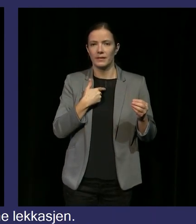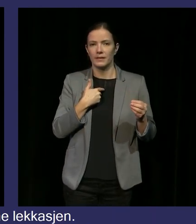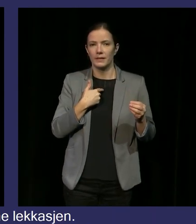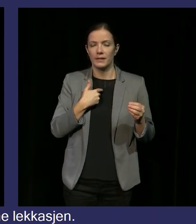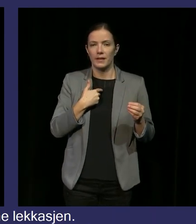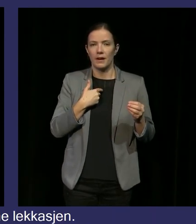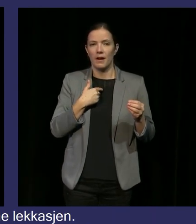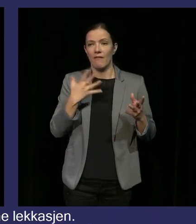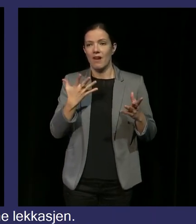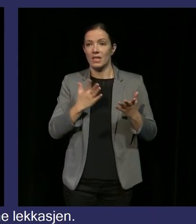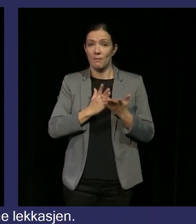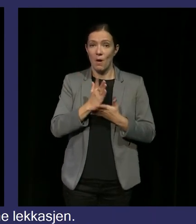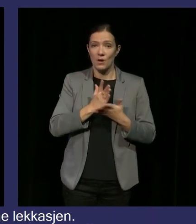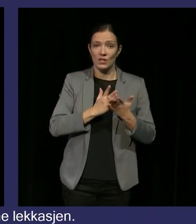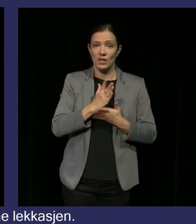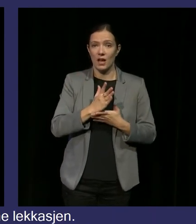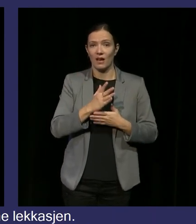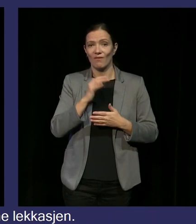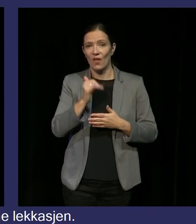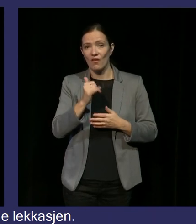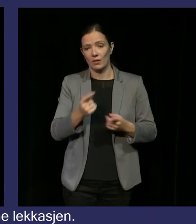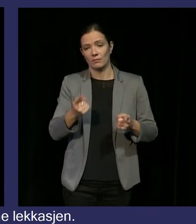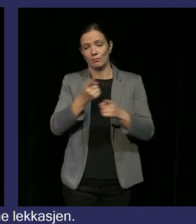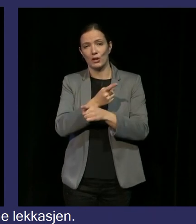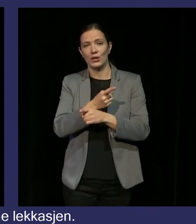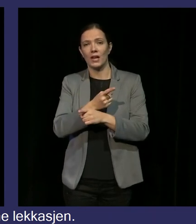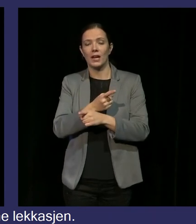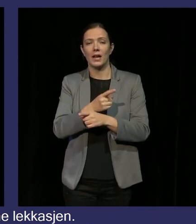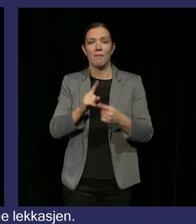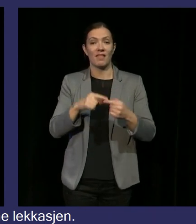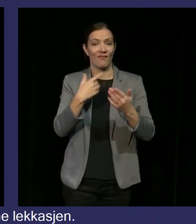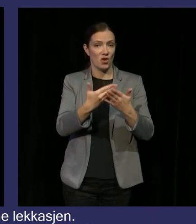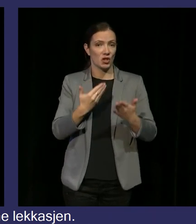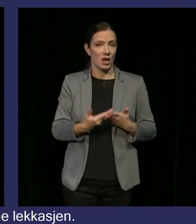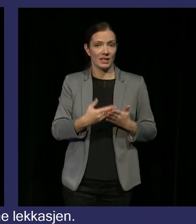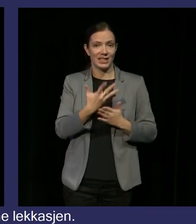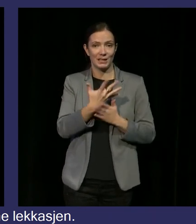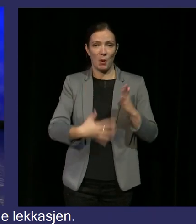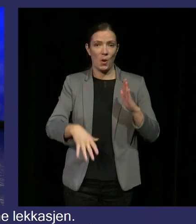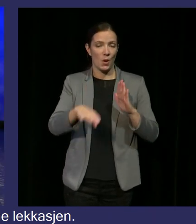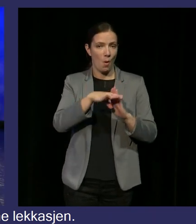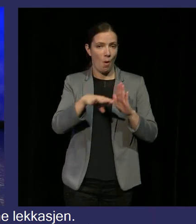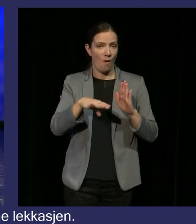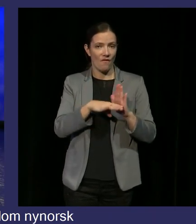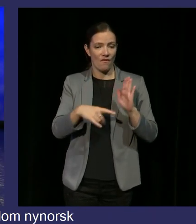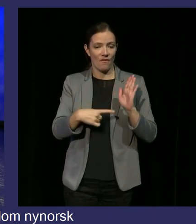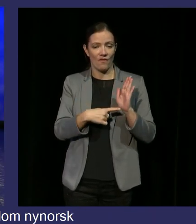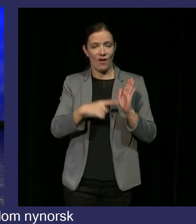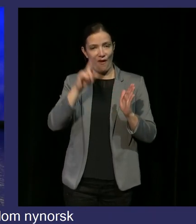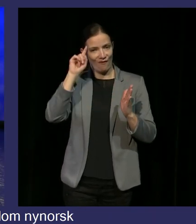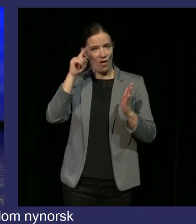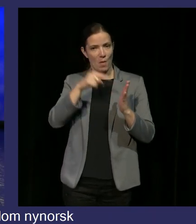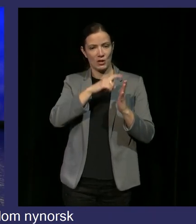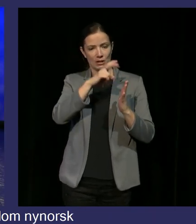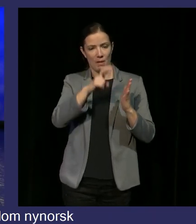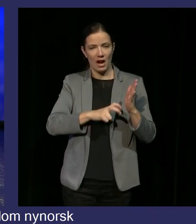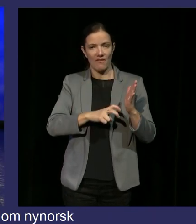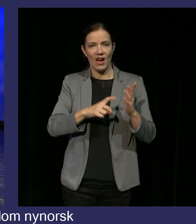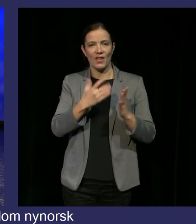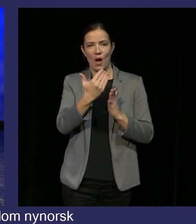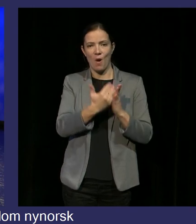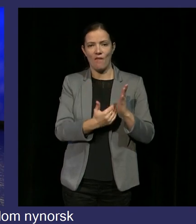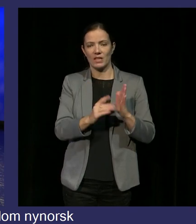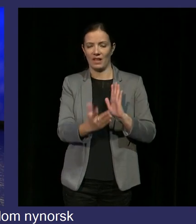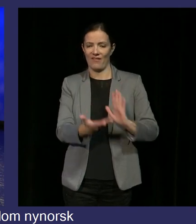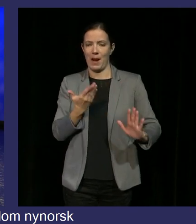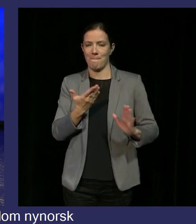og hva som ligger til grunn for den nynorske lektasjen. Og der forslaget til språklov har som føremålsparagraf at lov skal fremje